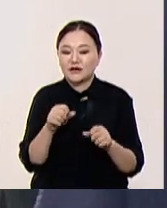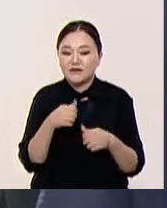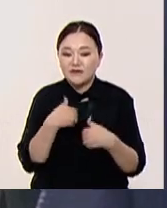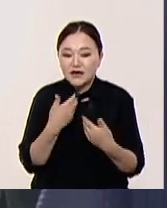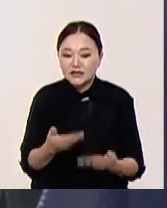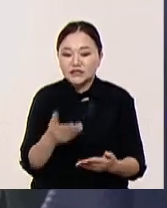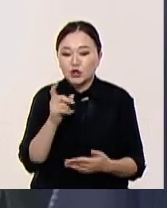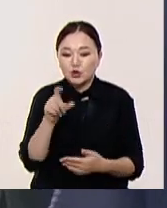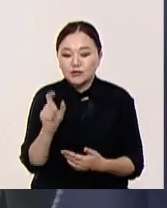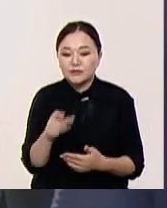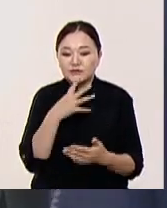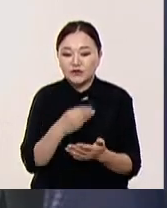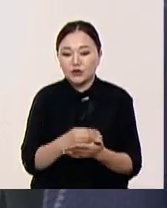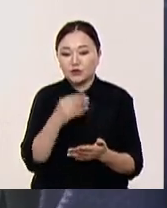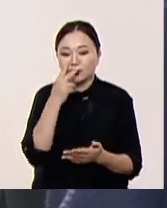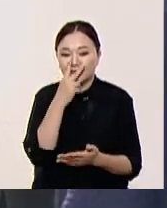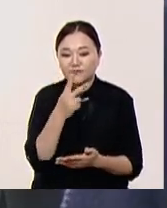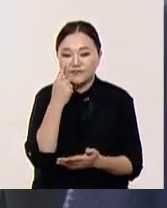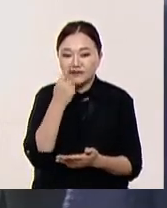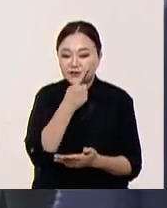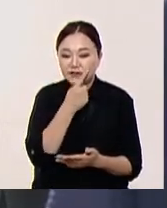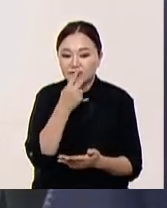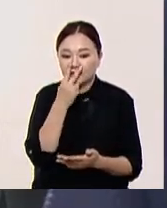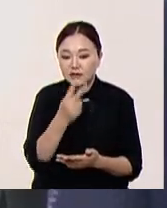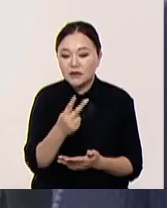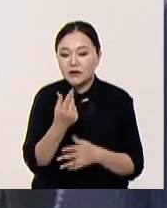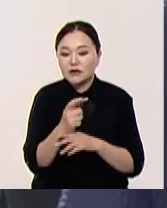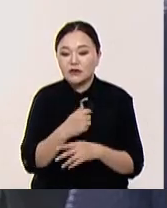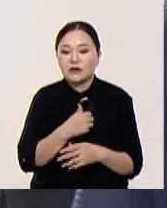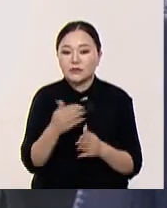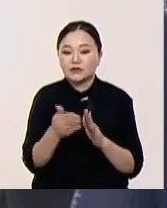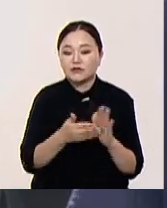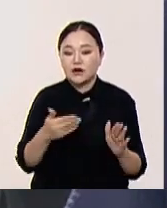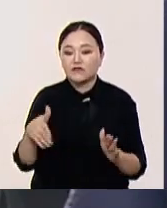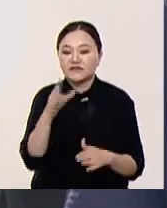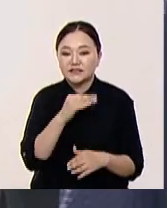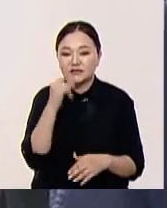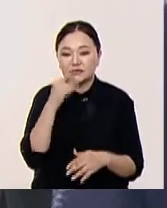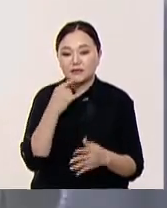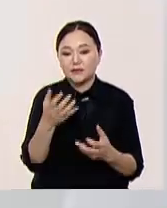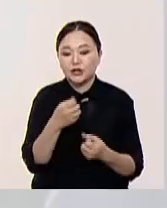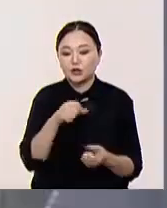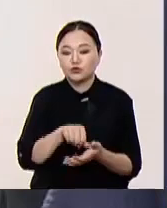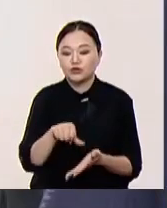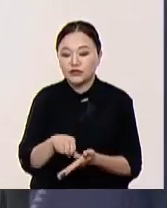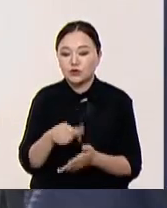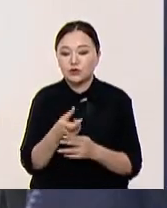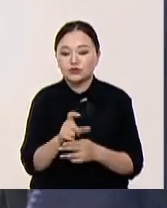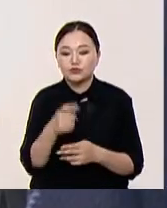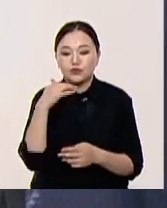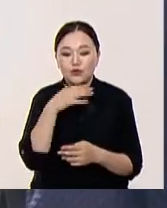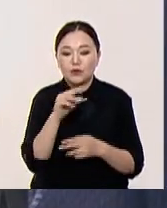выразить всем гражданам свою точку зрения. И поэтому я призываю всех казахстанцев принять участие. Очень